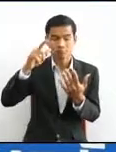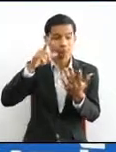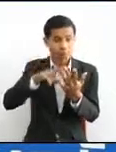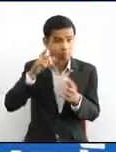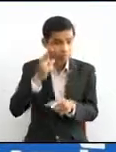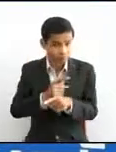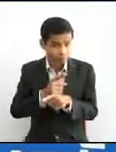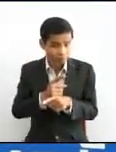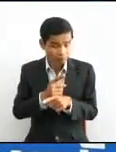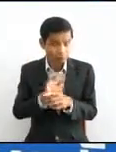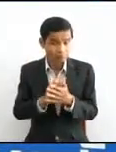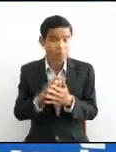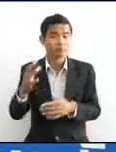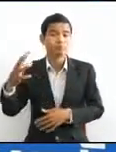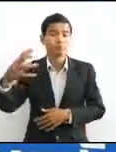về